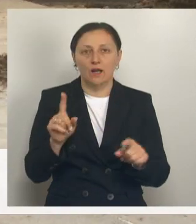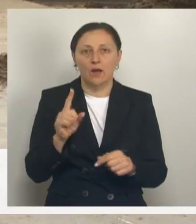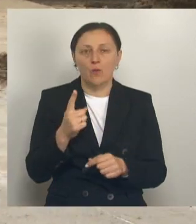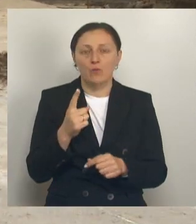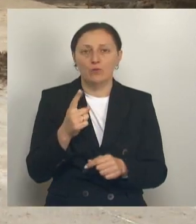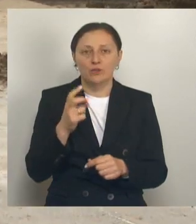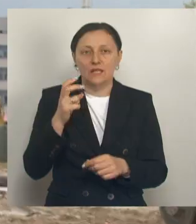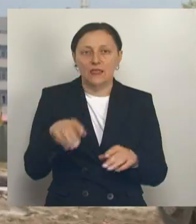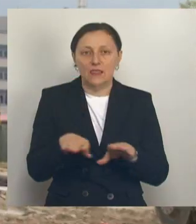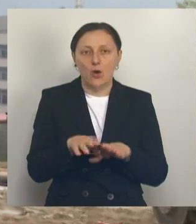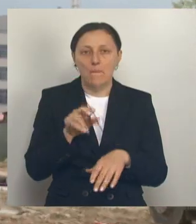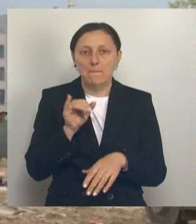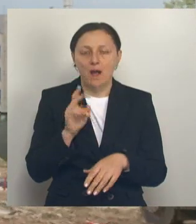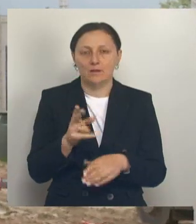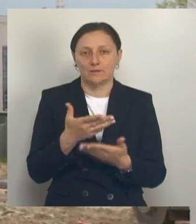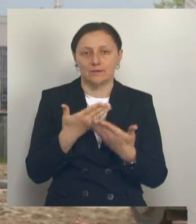мы